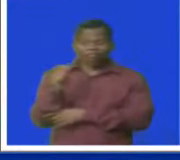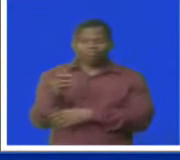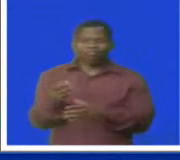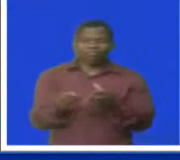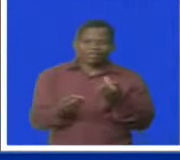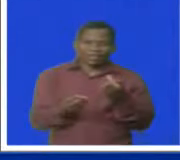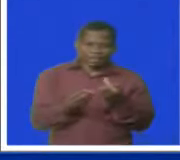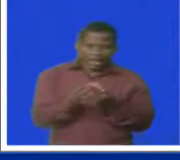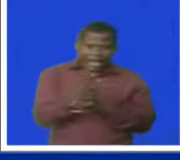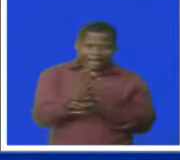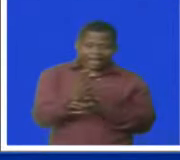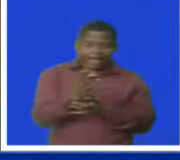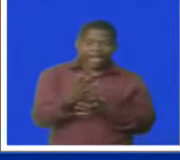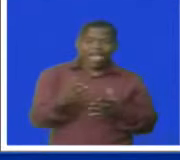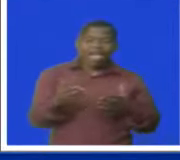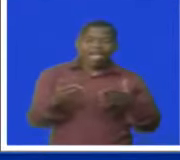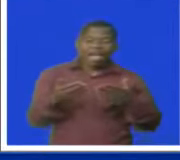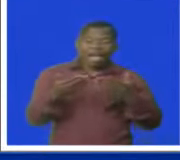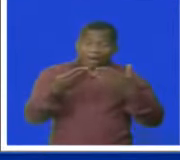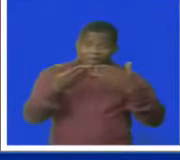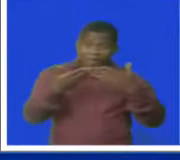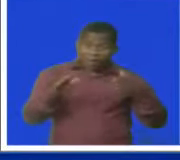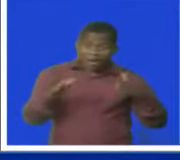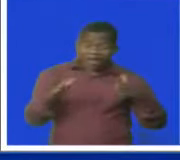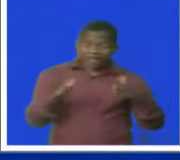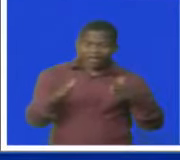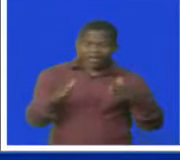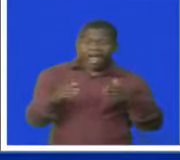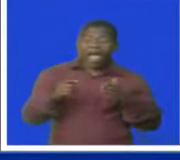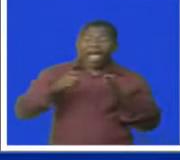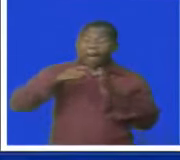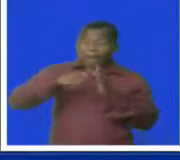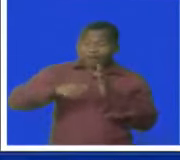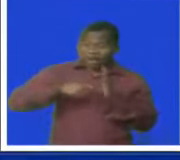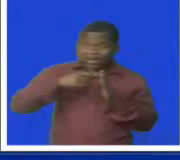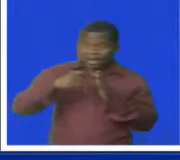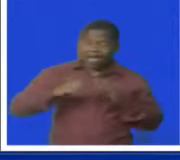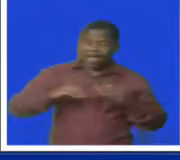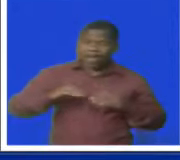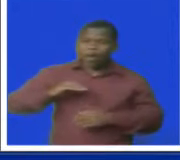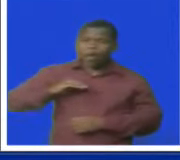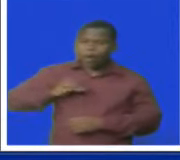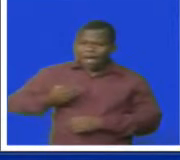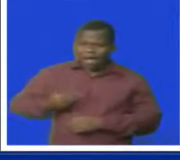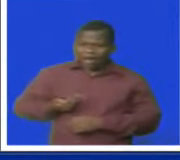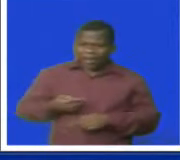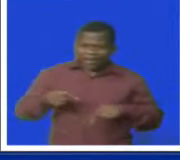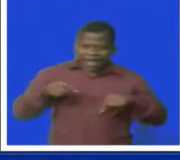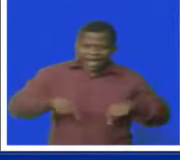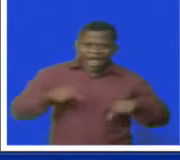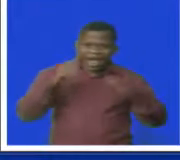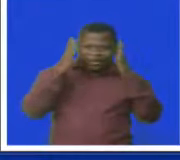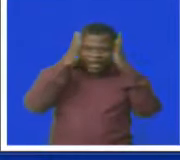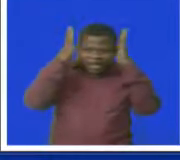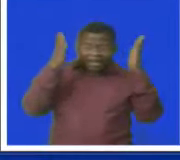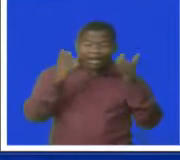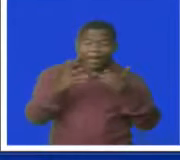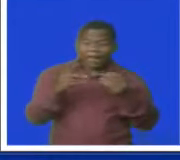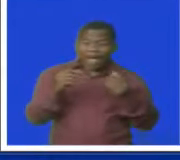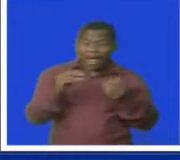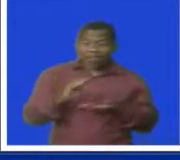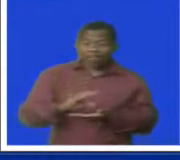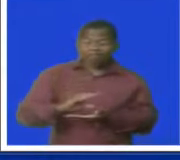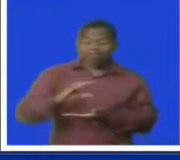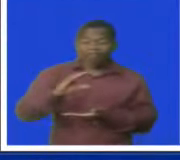belive laseSwatini kakhulu labo labasemakhaya nekubasekela ngetimali tekuchuba emabhizinisi kanye